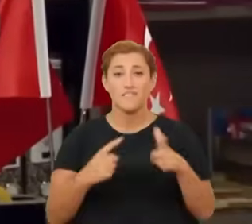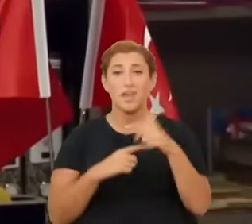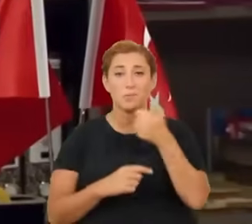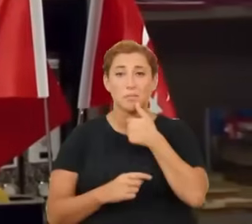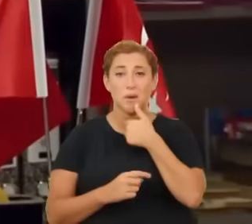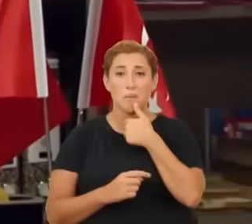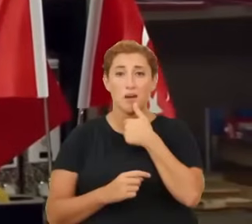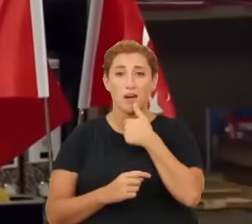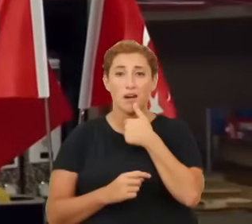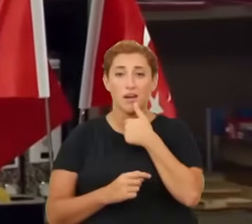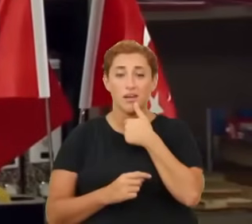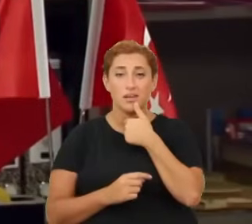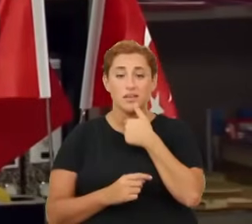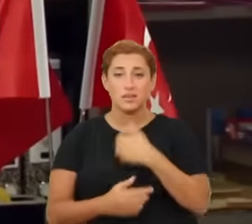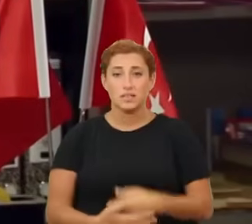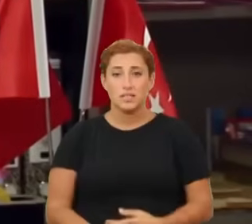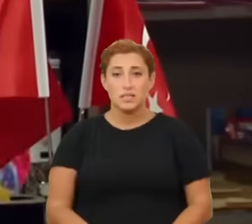Fehmi baba.